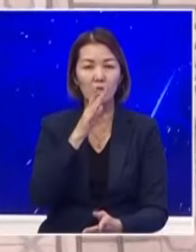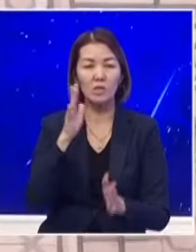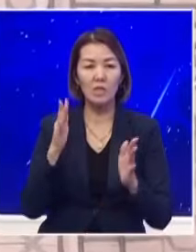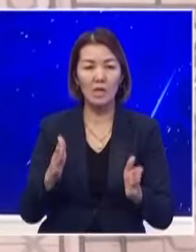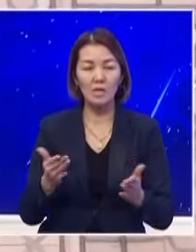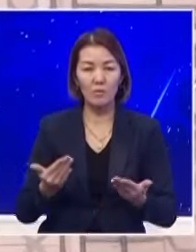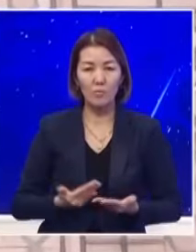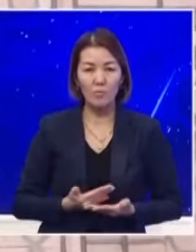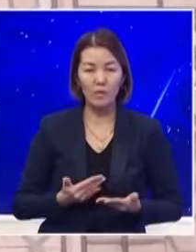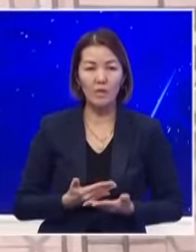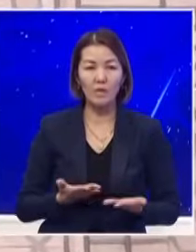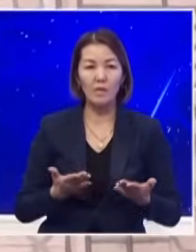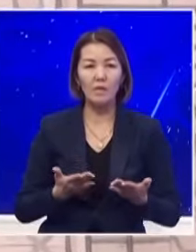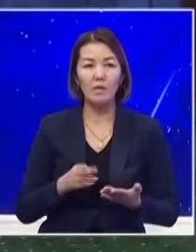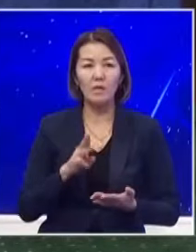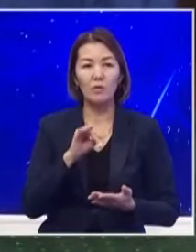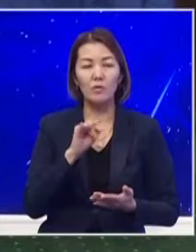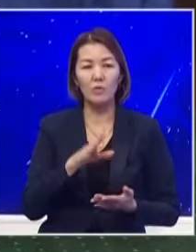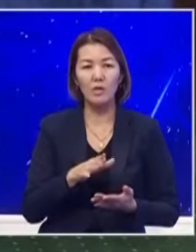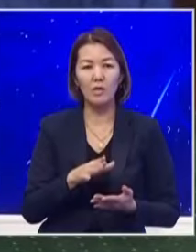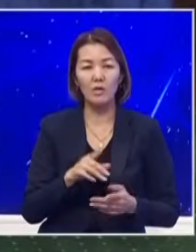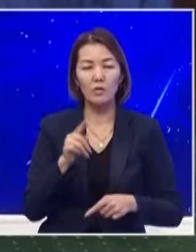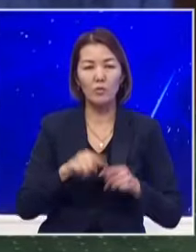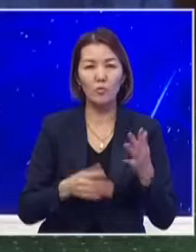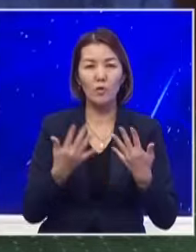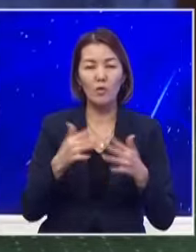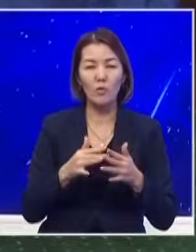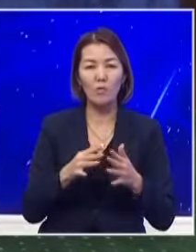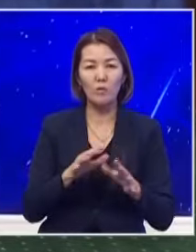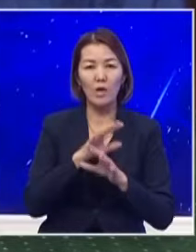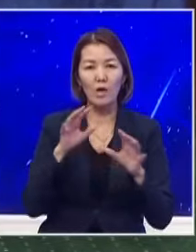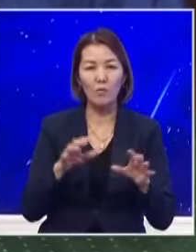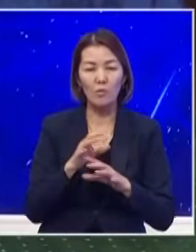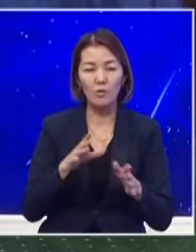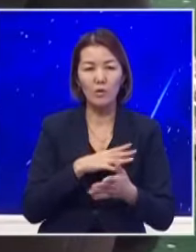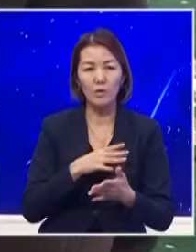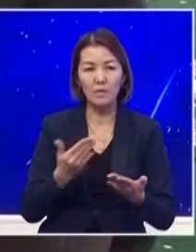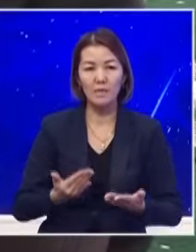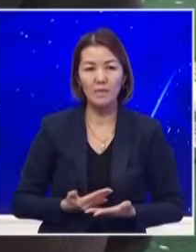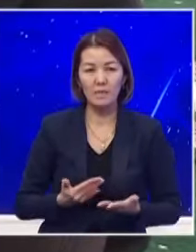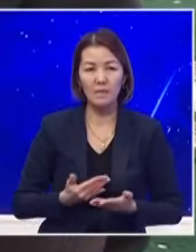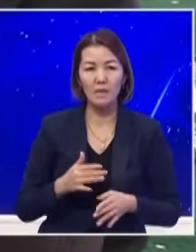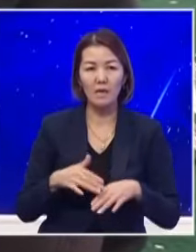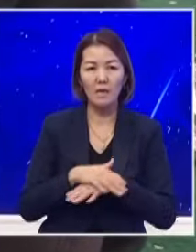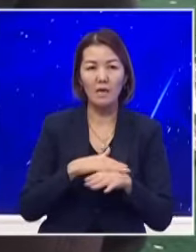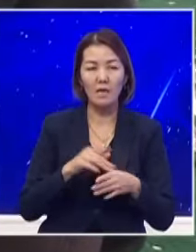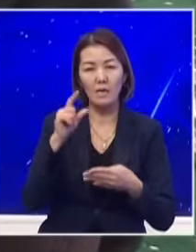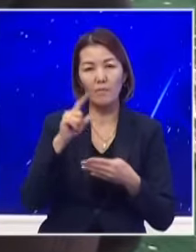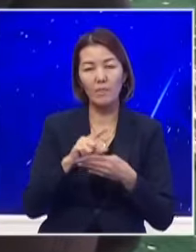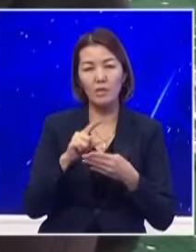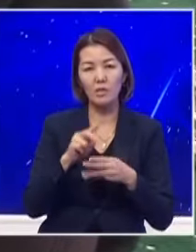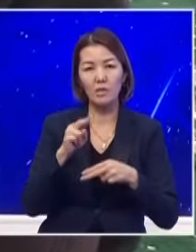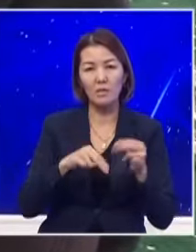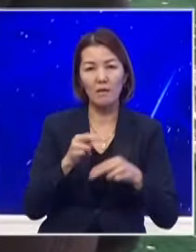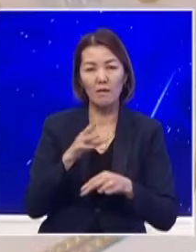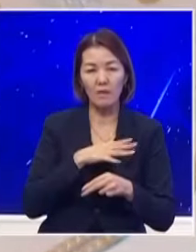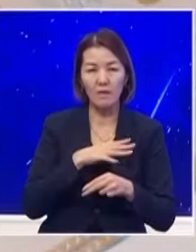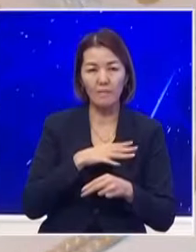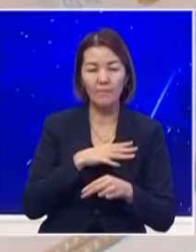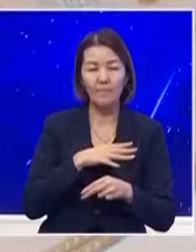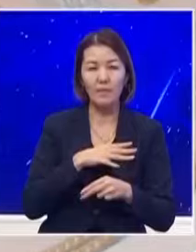жарты жана қалған жер дейді. Тұрар Шаяхметұлы туған ауылына көп қамқорлық көрсетіп, көзі тірісінде халқына арнап зәулім мешіт салдырыпты. Одан